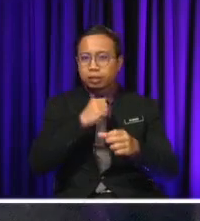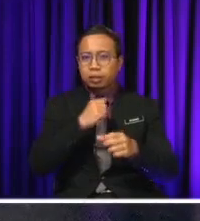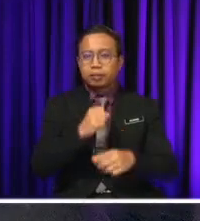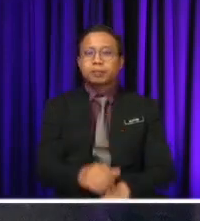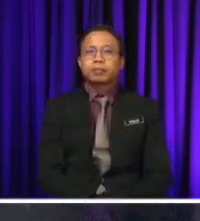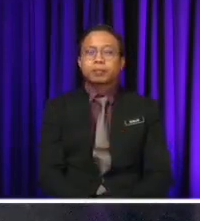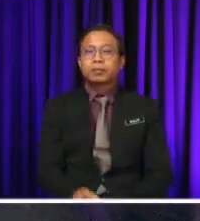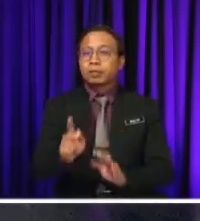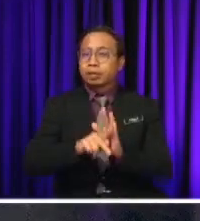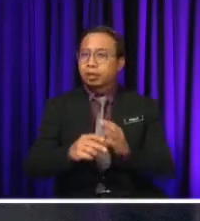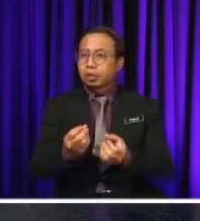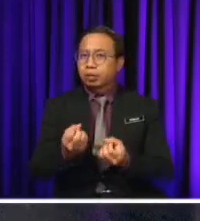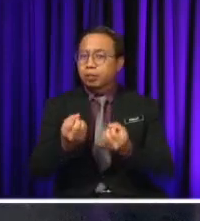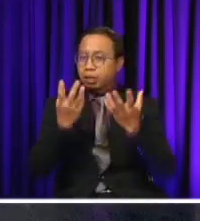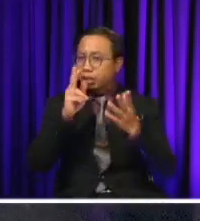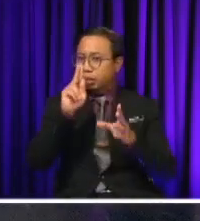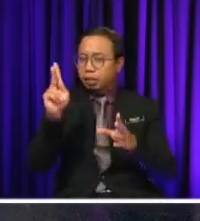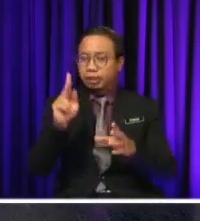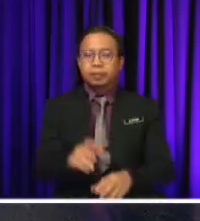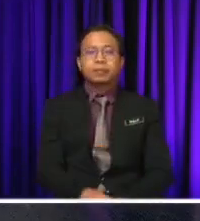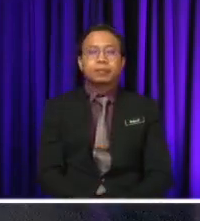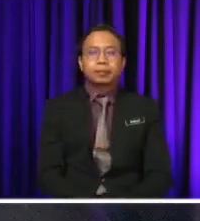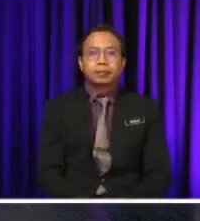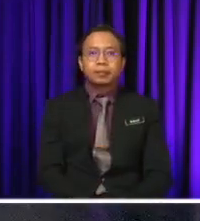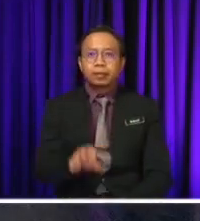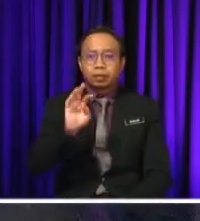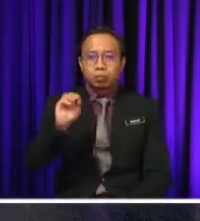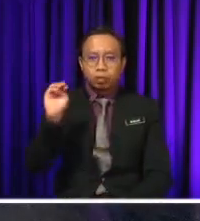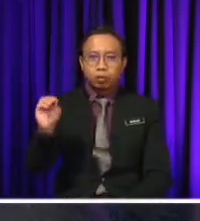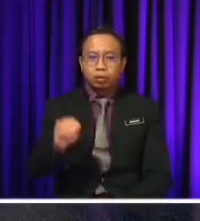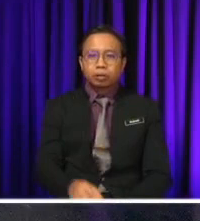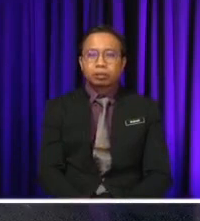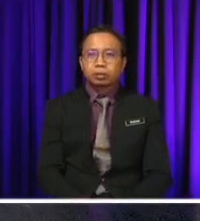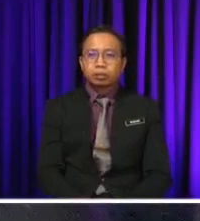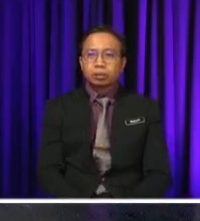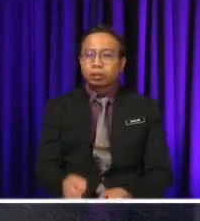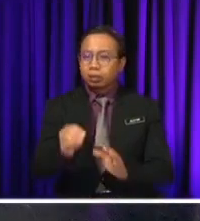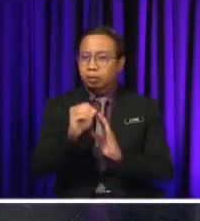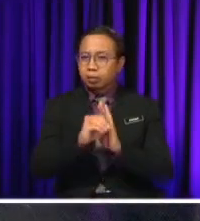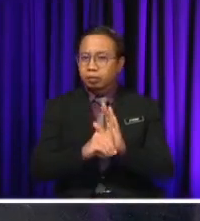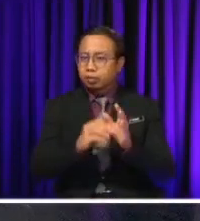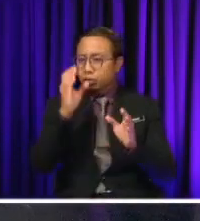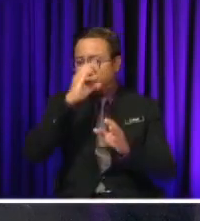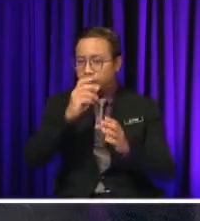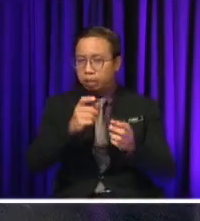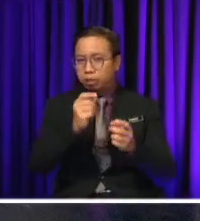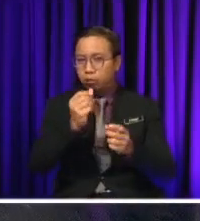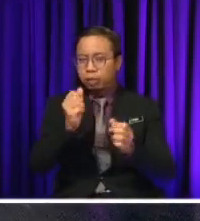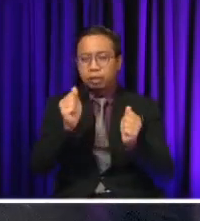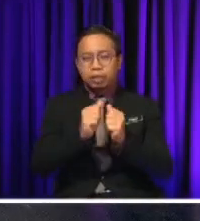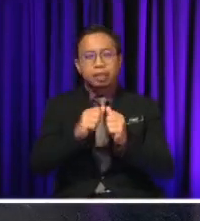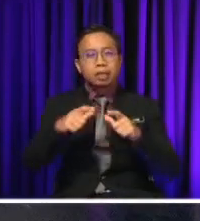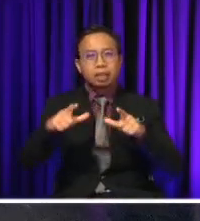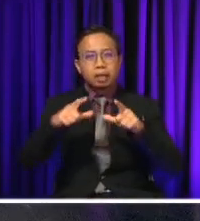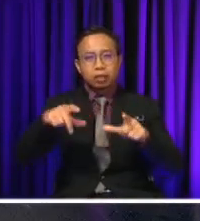kebanyakan kebanyakan murid-murid menjaga pendapatan melalui kayu pelet